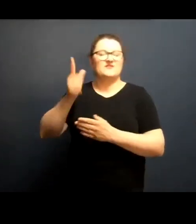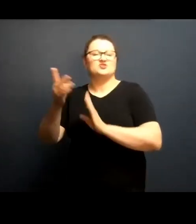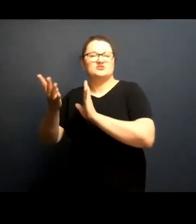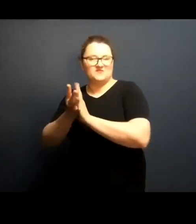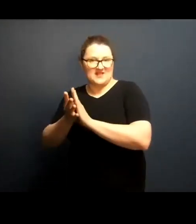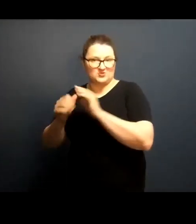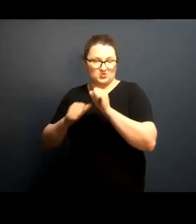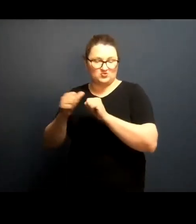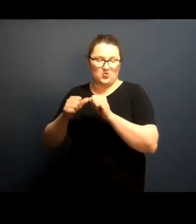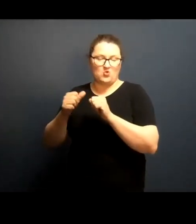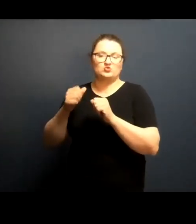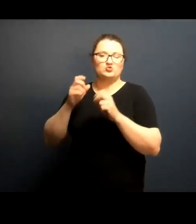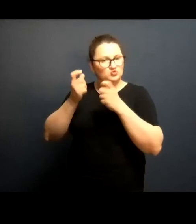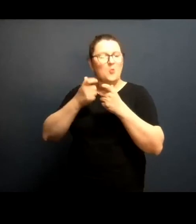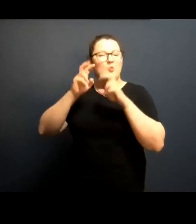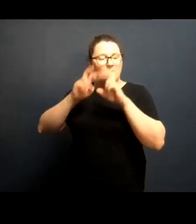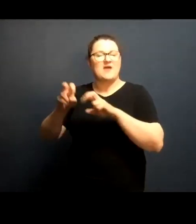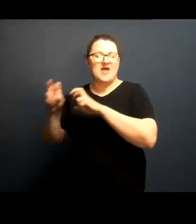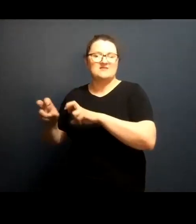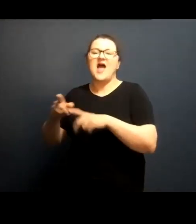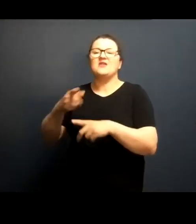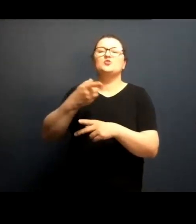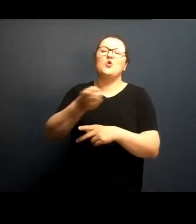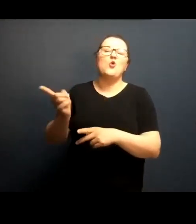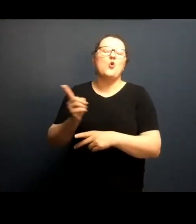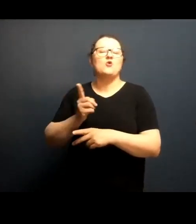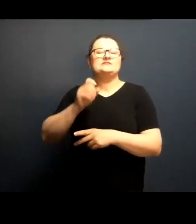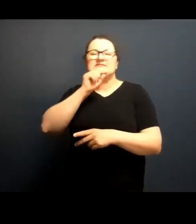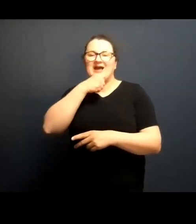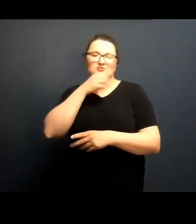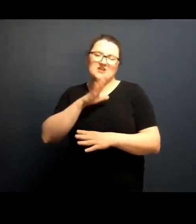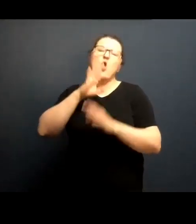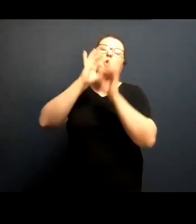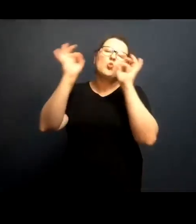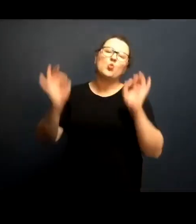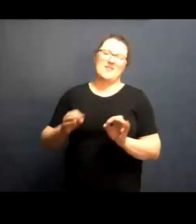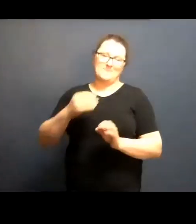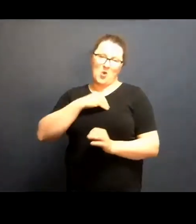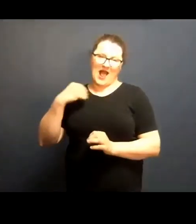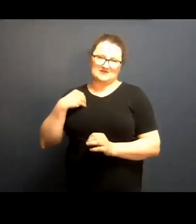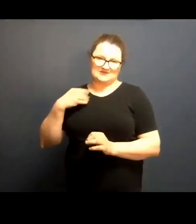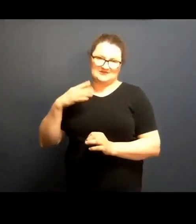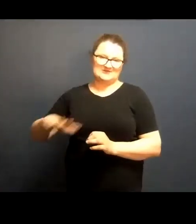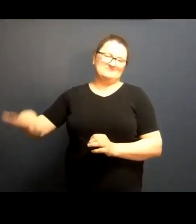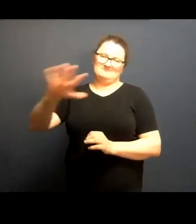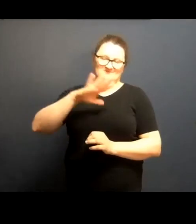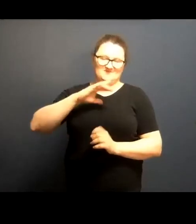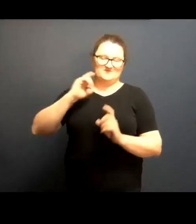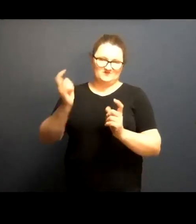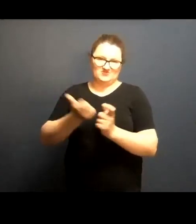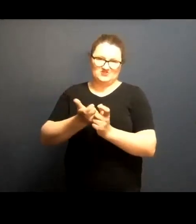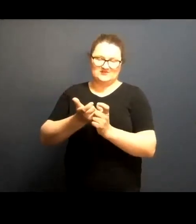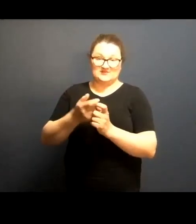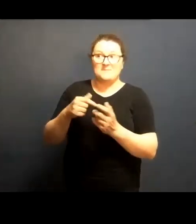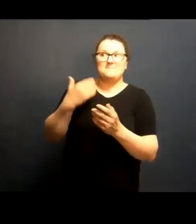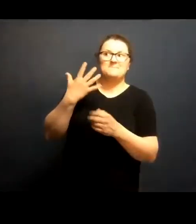ale to nie były badania dotyczące ludzi starych, to były badania dotyczące w ogóle seksualności Polaków. I ta opcja 50 plus tam się